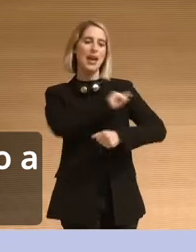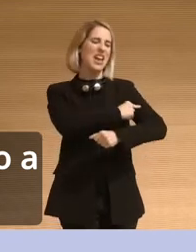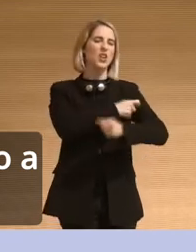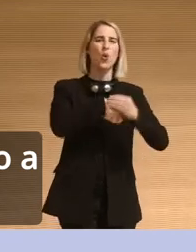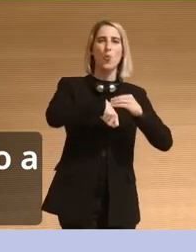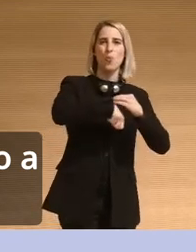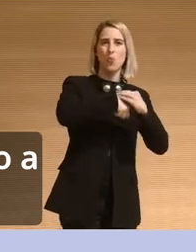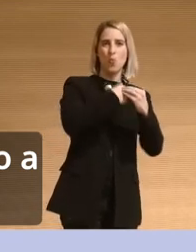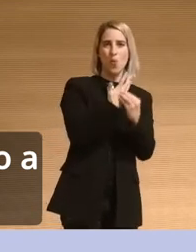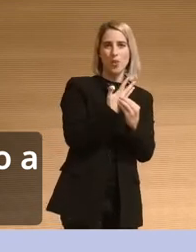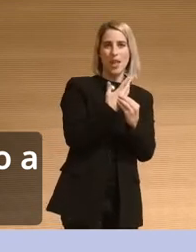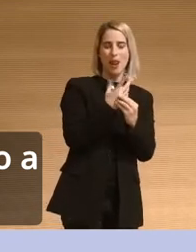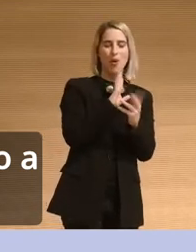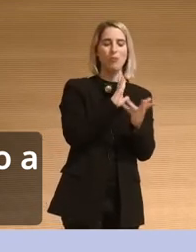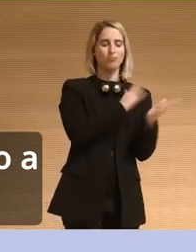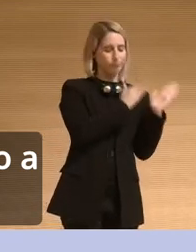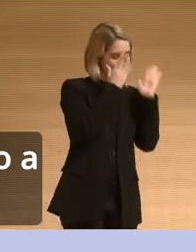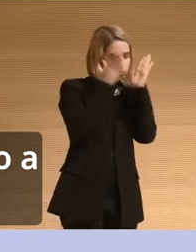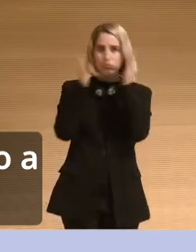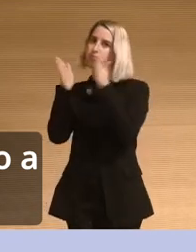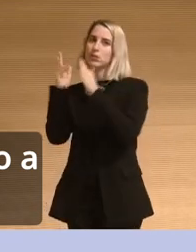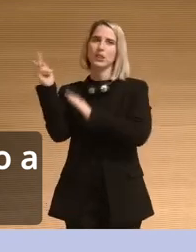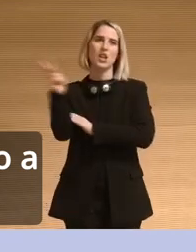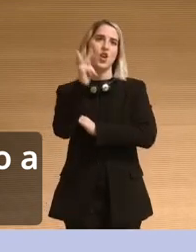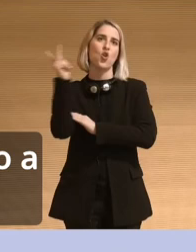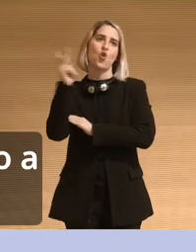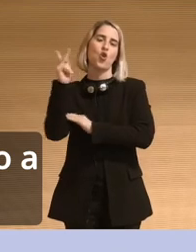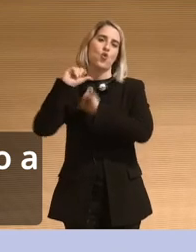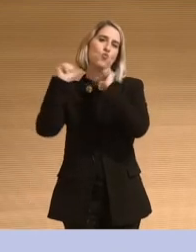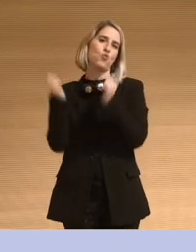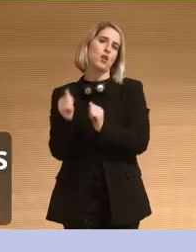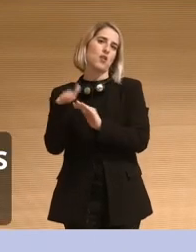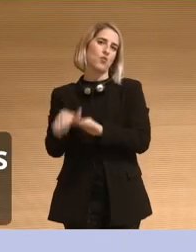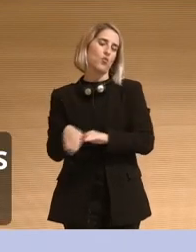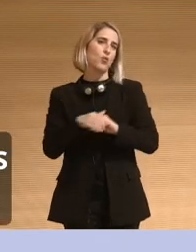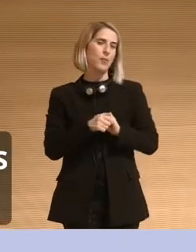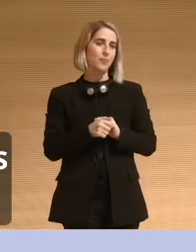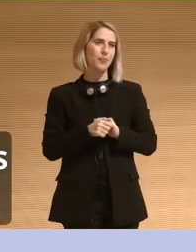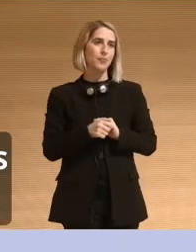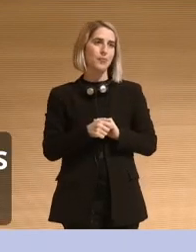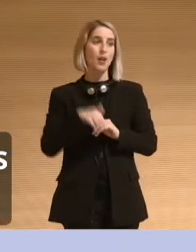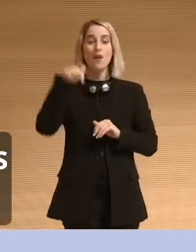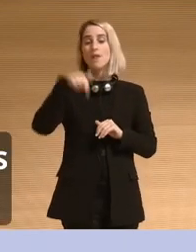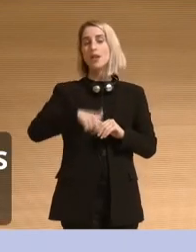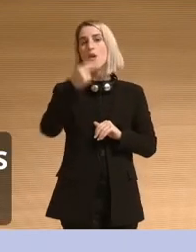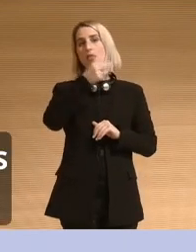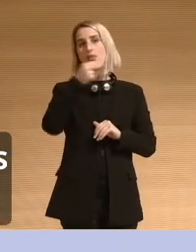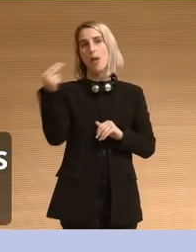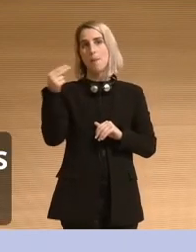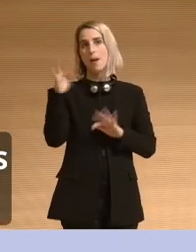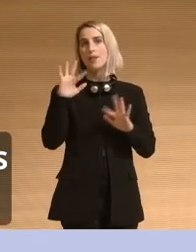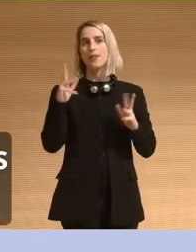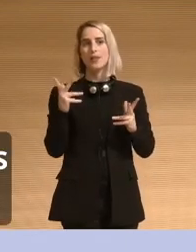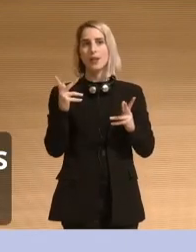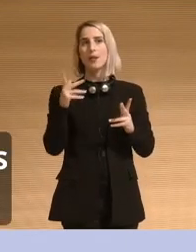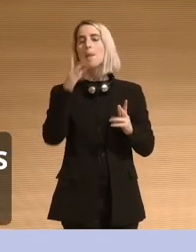και εκείνος, προς ένα μοντέλο κοινωνικό της ψυχικής ασθένειας. Γι' αυτό το φετινό θέμα του Co Museum θεωρώ ότι βρίσκεται